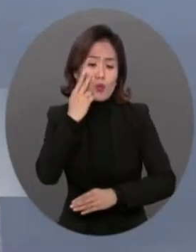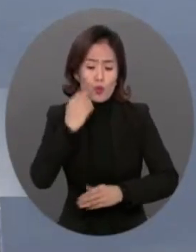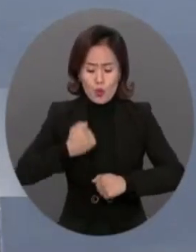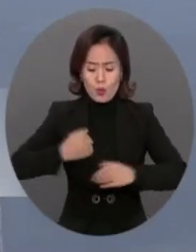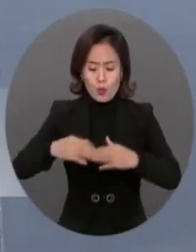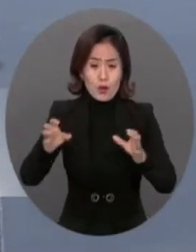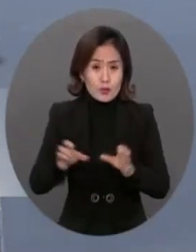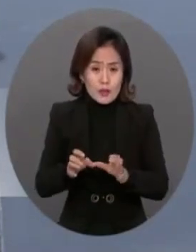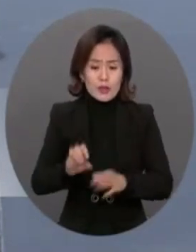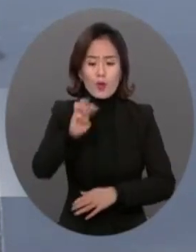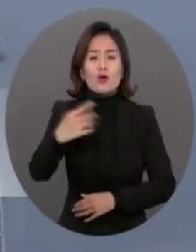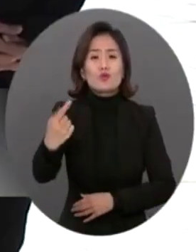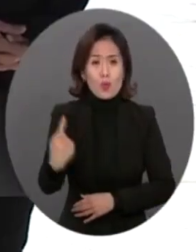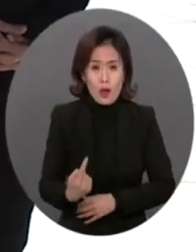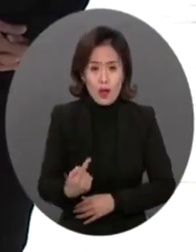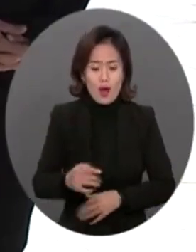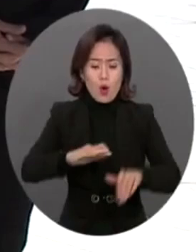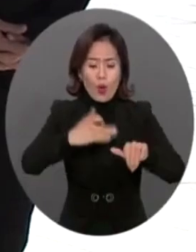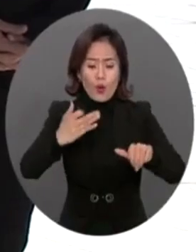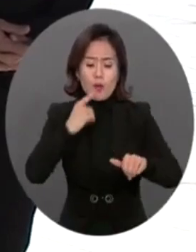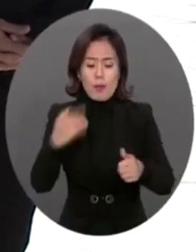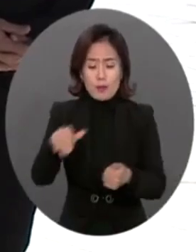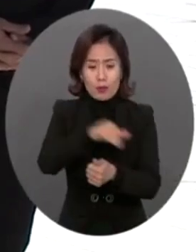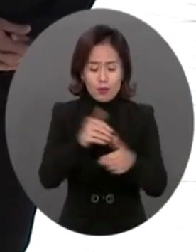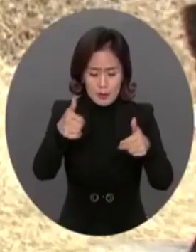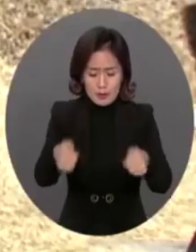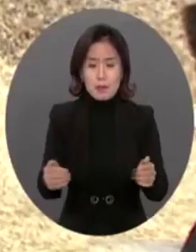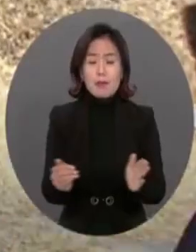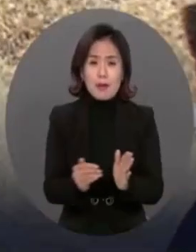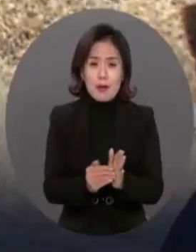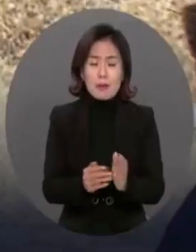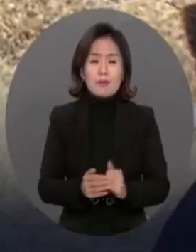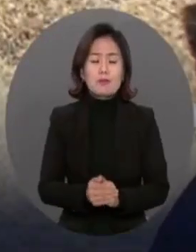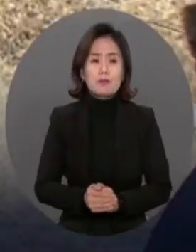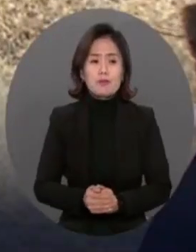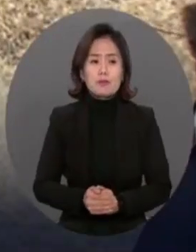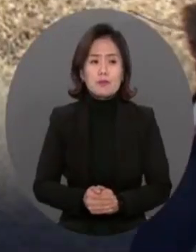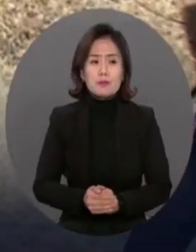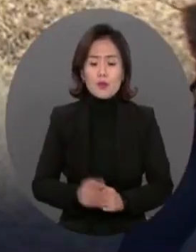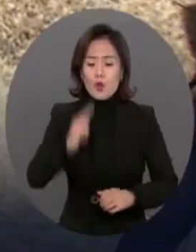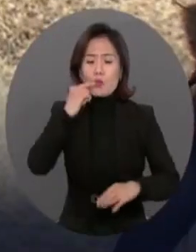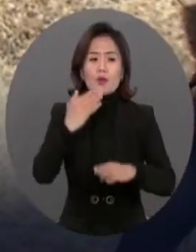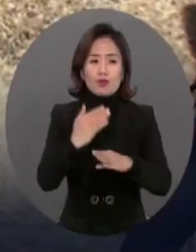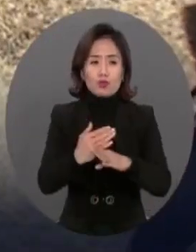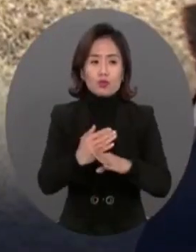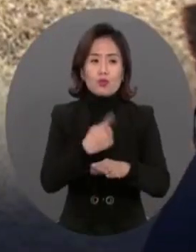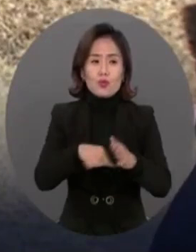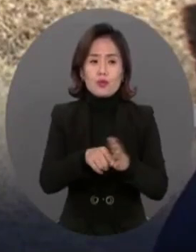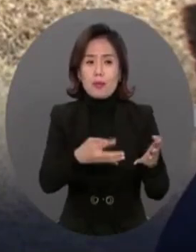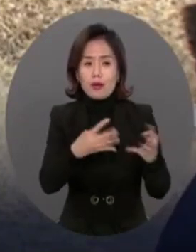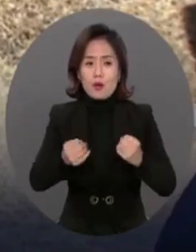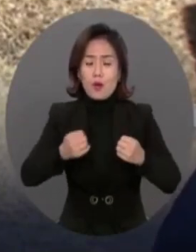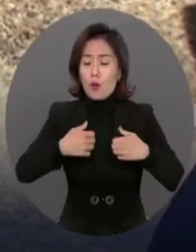국방부의 조사단이 광주를 찾아 5.18 민주묘지를 참배했습니다. I think this is an incredible